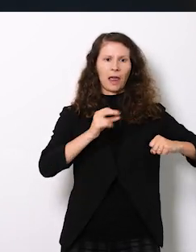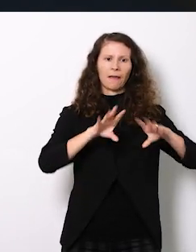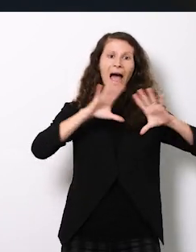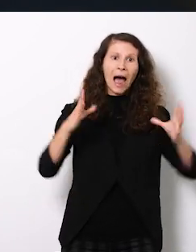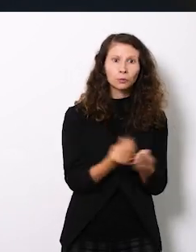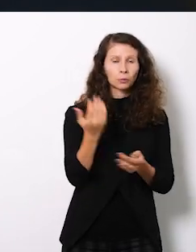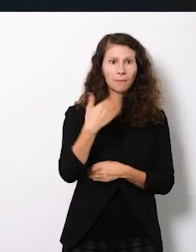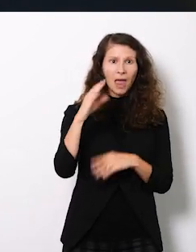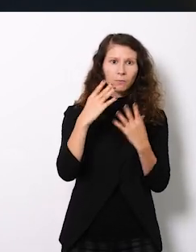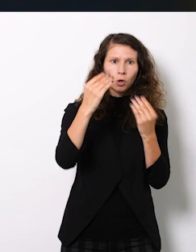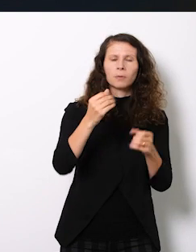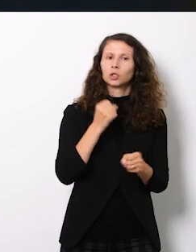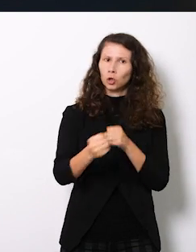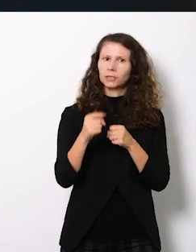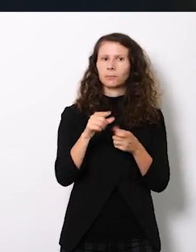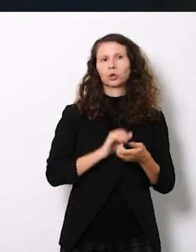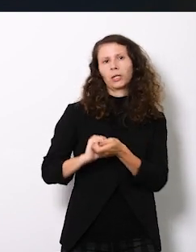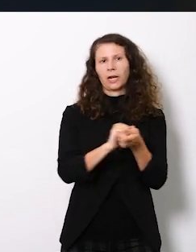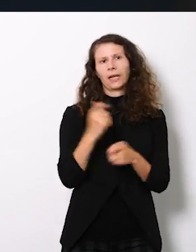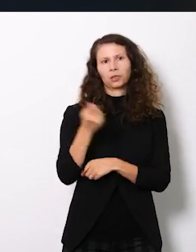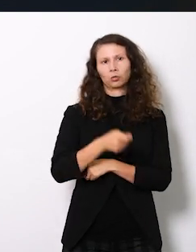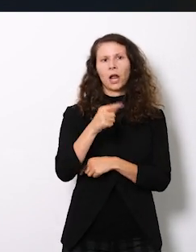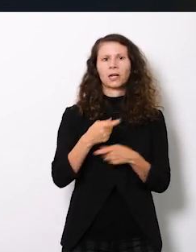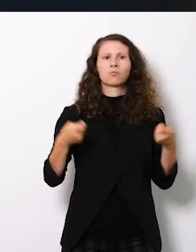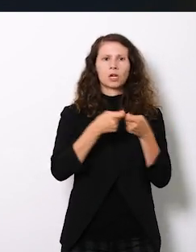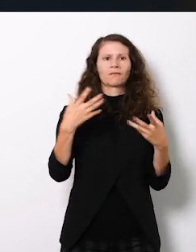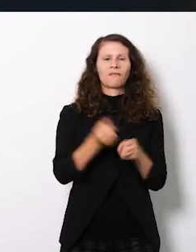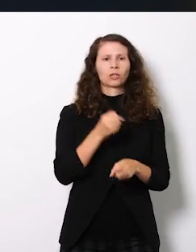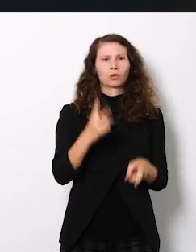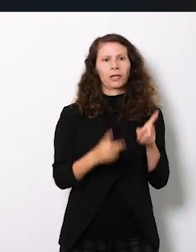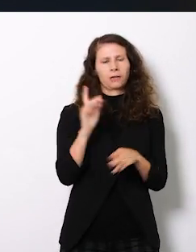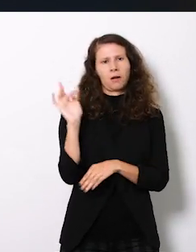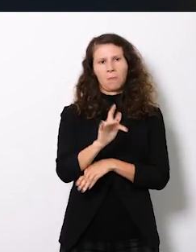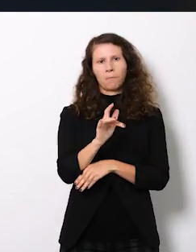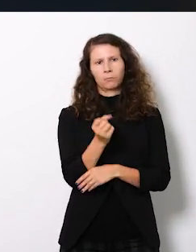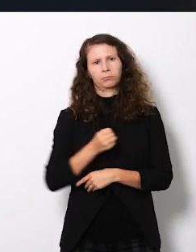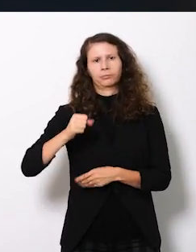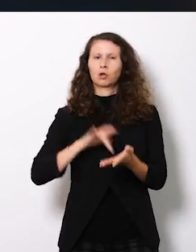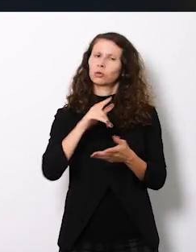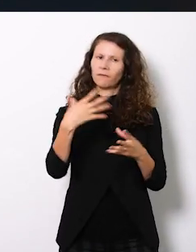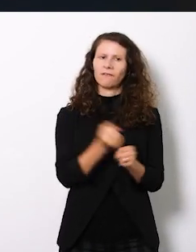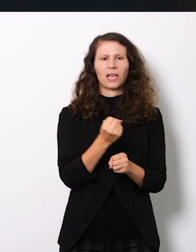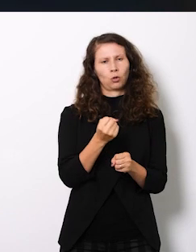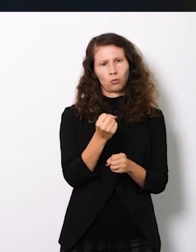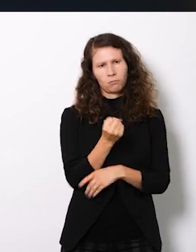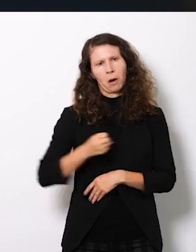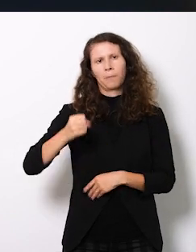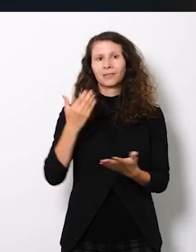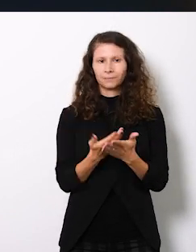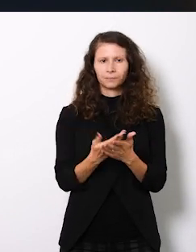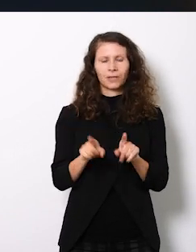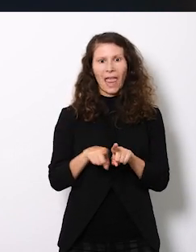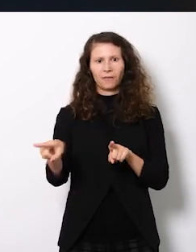der Solidaritätszuschlag vom Bundesverfassungsgericht verworfen wird, weil er verfassungswidrig ist. Das möchte ich also ungern der